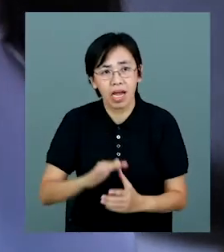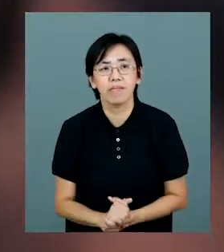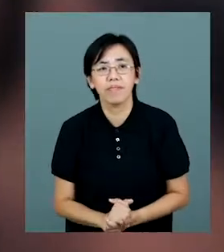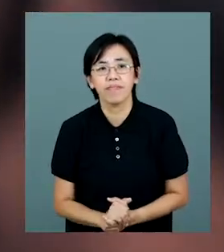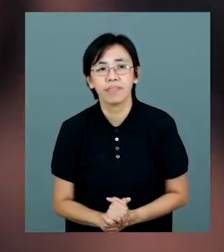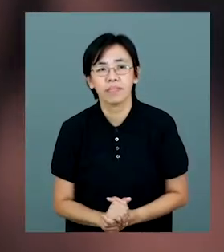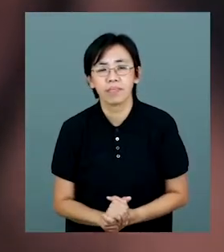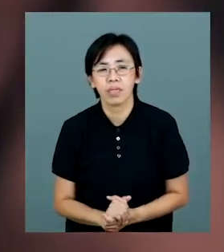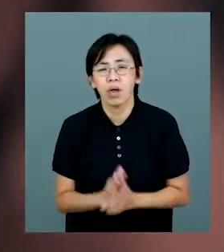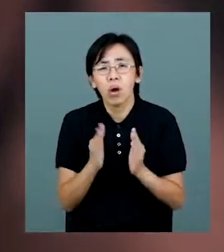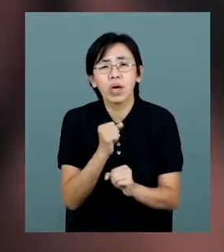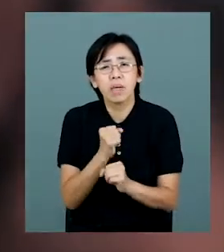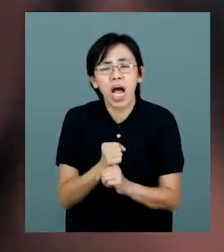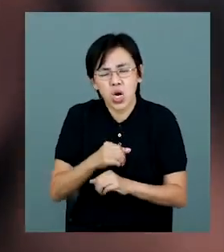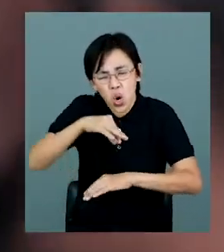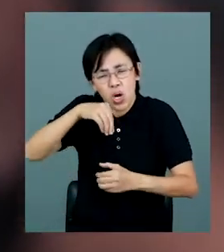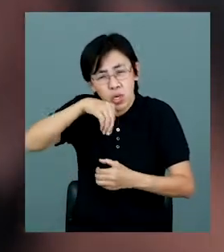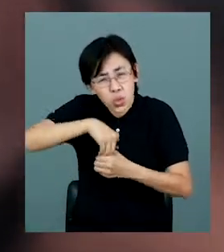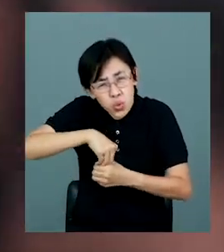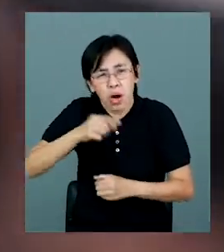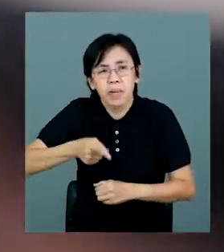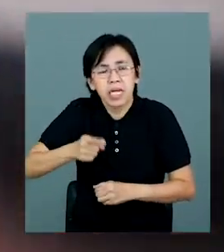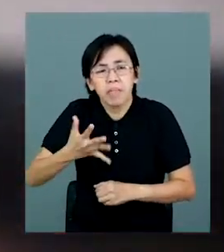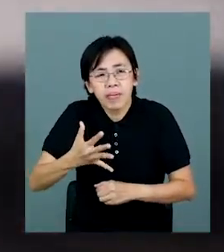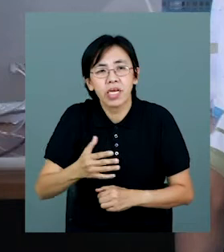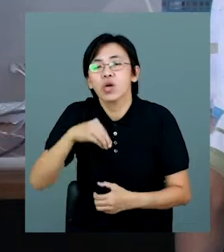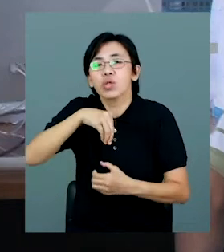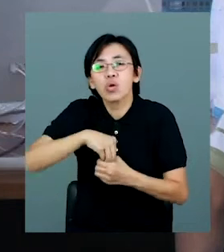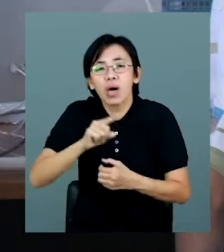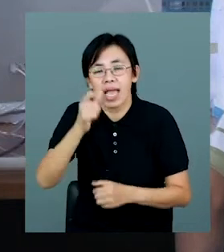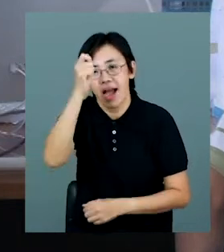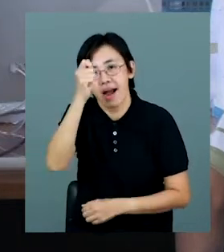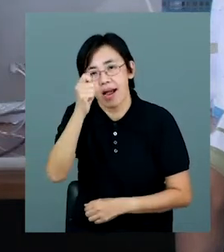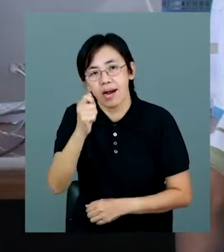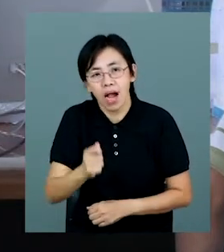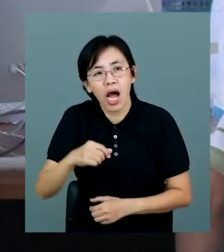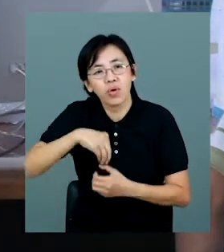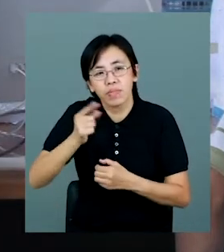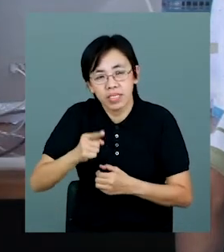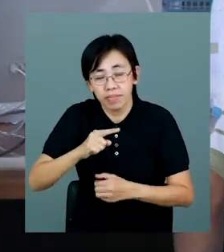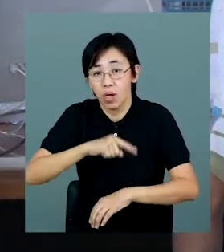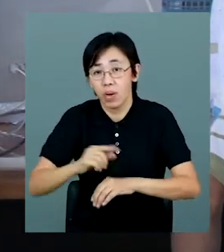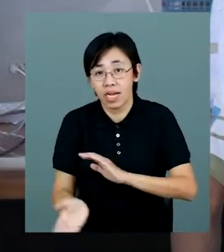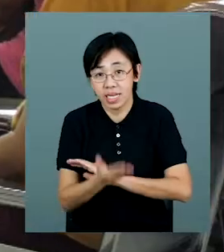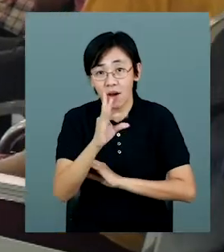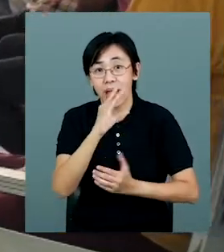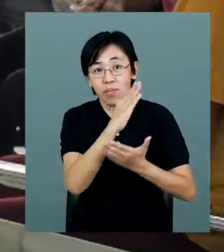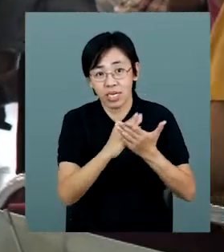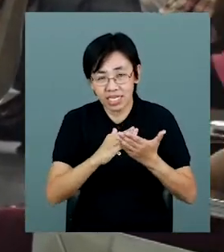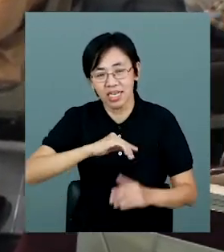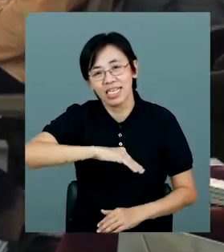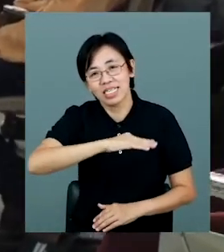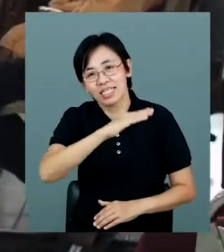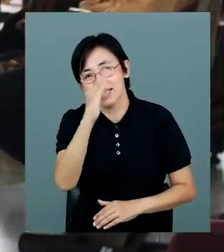ได้แล้วครับยังขาดคนต้องประจำที่ตรงนี้ครับต้องมาประจำทุกวันอังคารนะครับก็มาตั้งแต่8โม